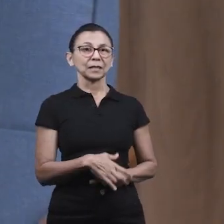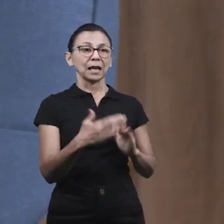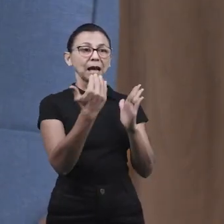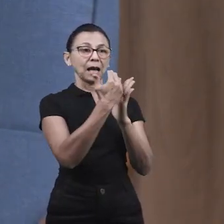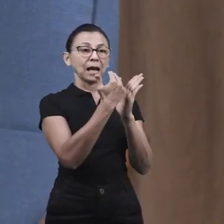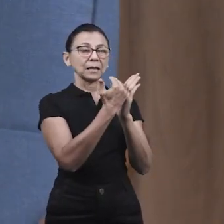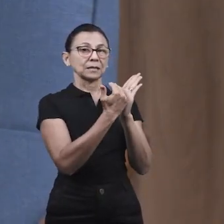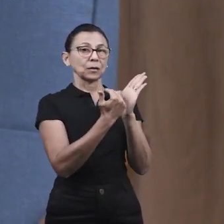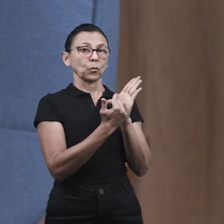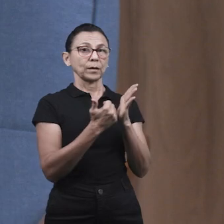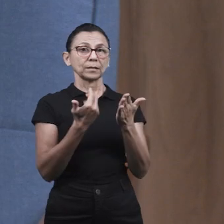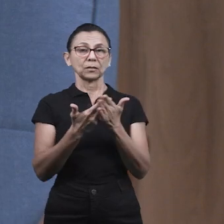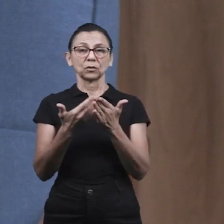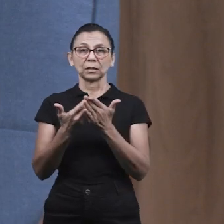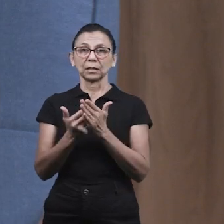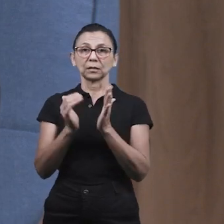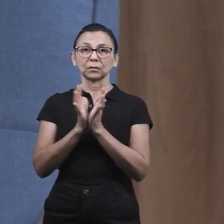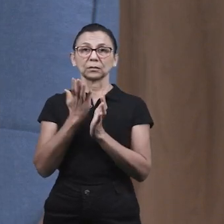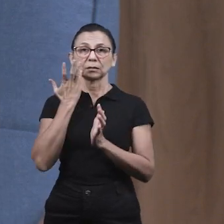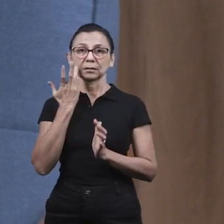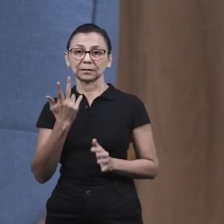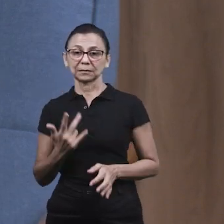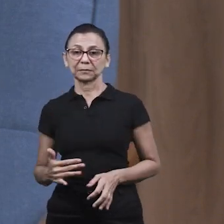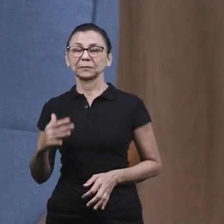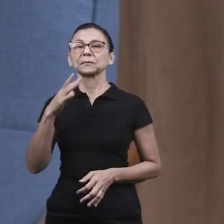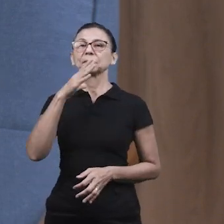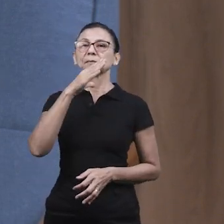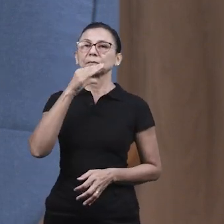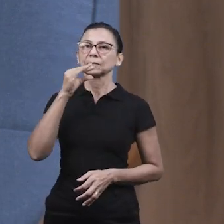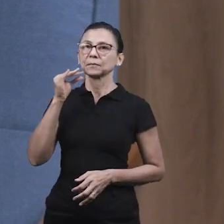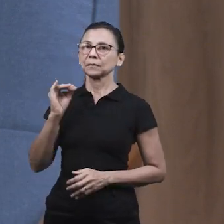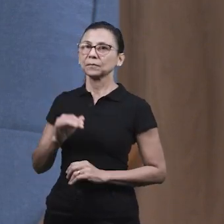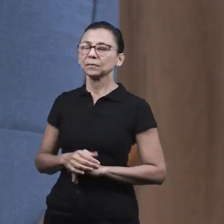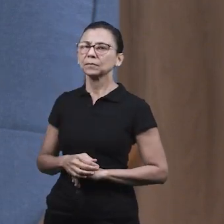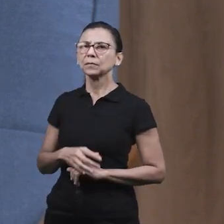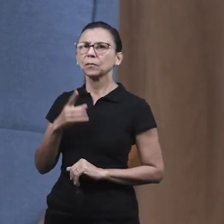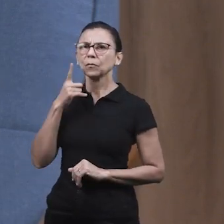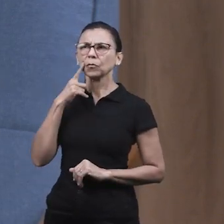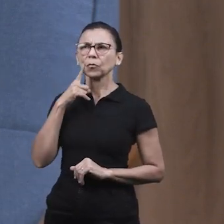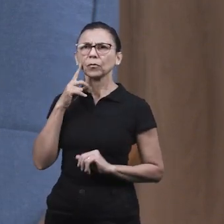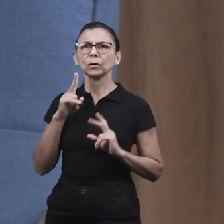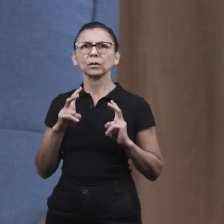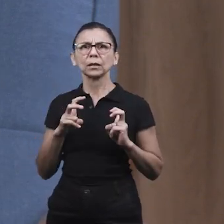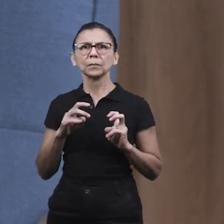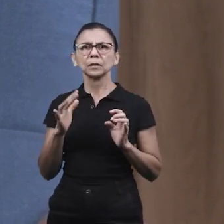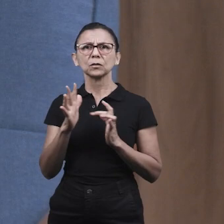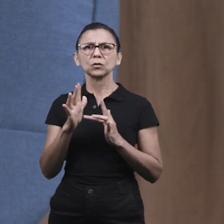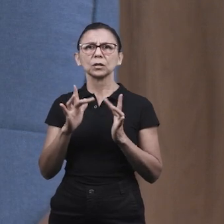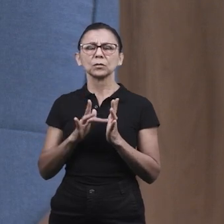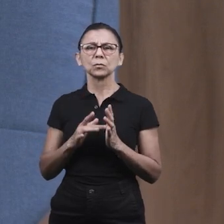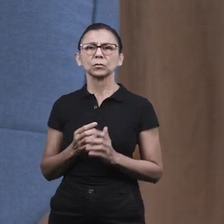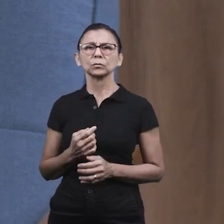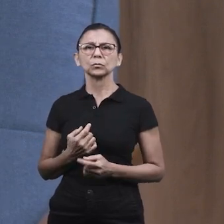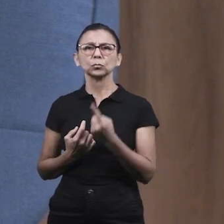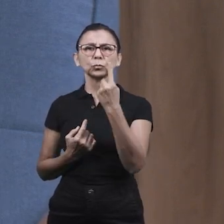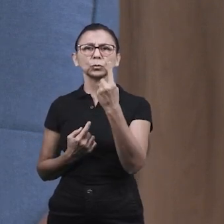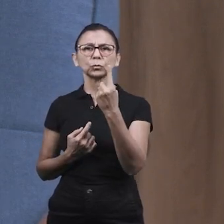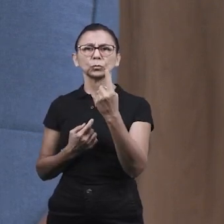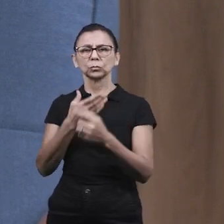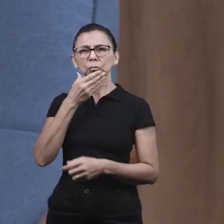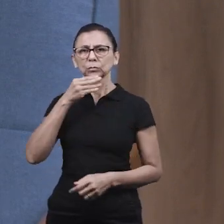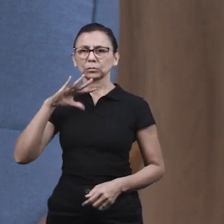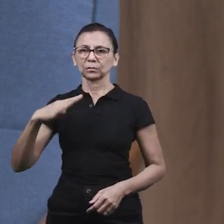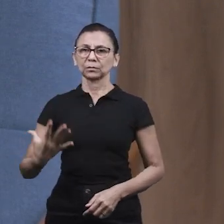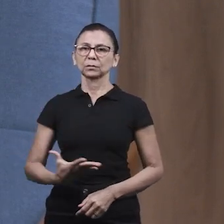Dans cette séquence des études pour les enfants intermédiaires et adolescents, nous abordons la thématique Jésus est le seul